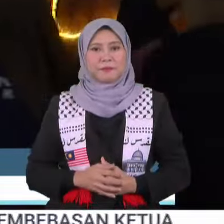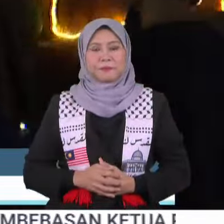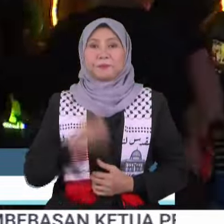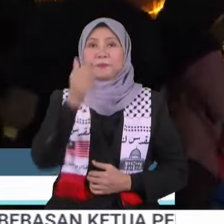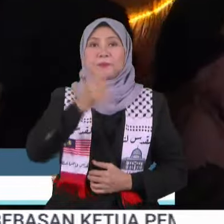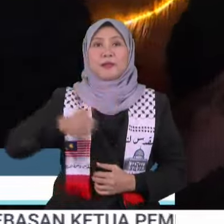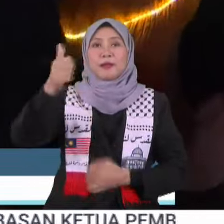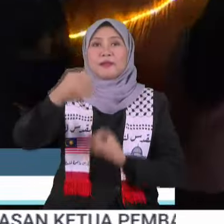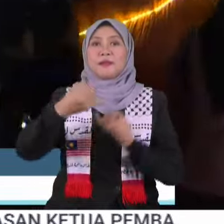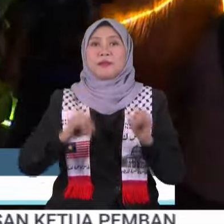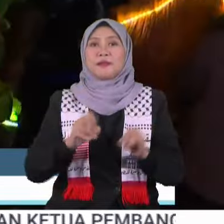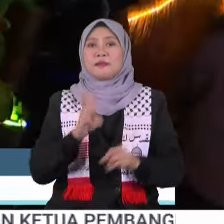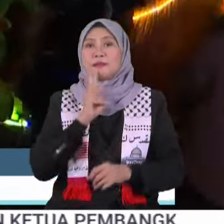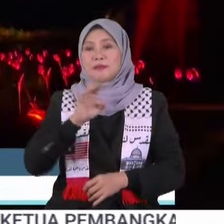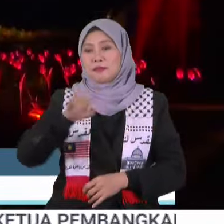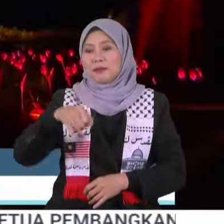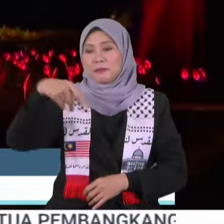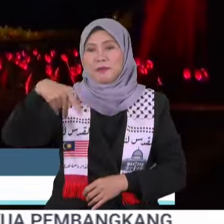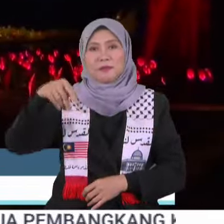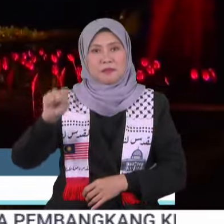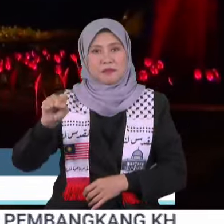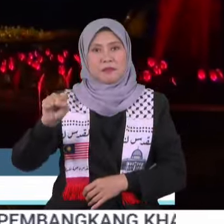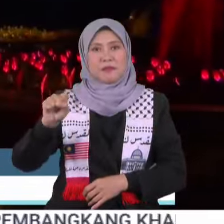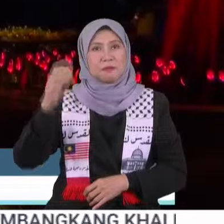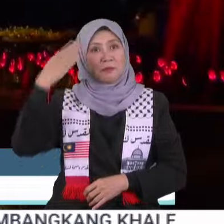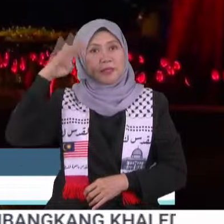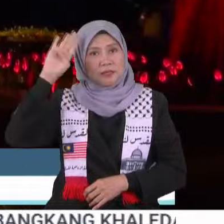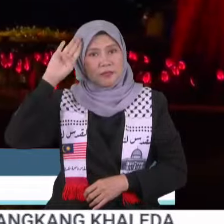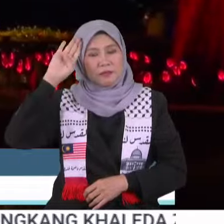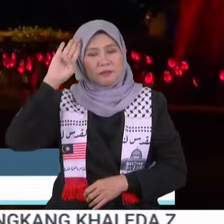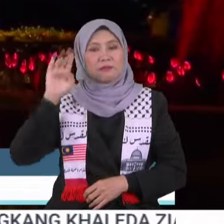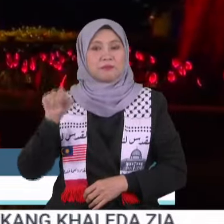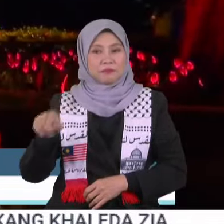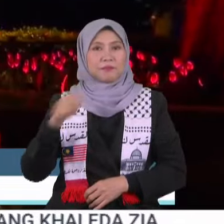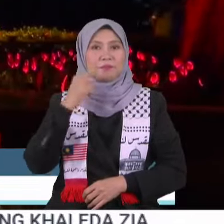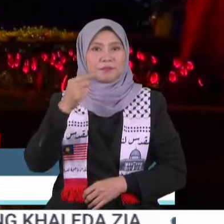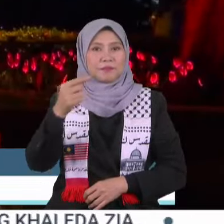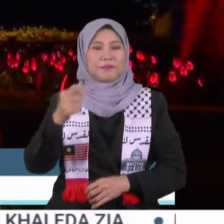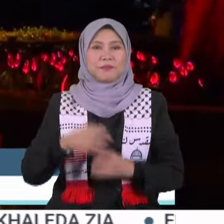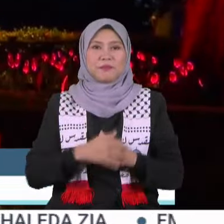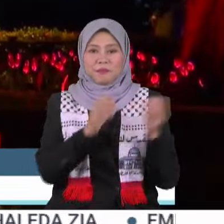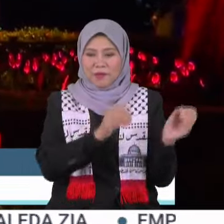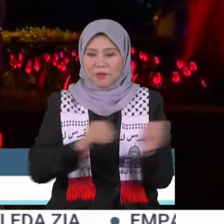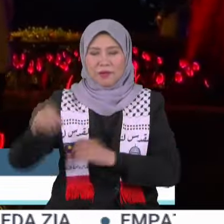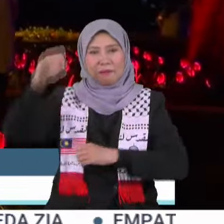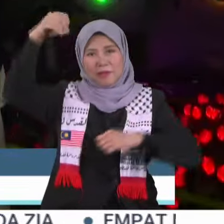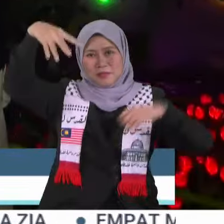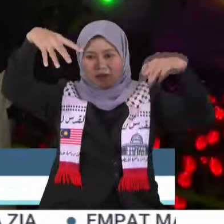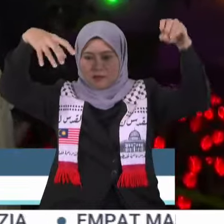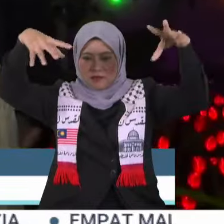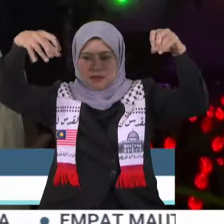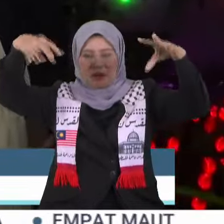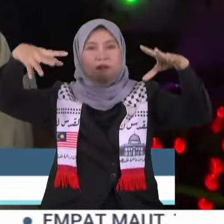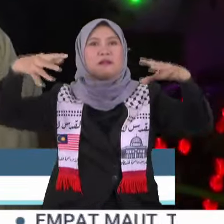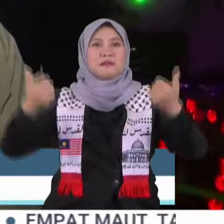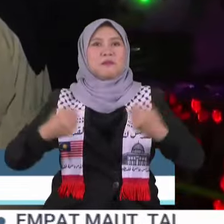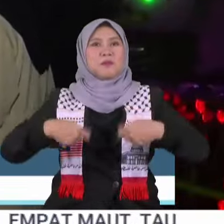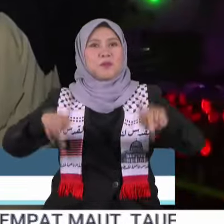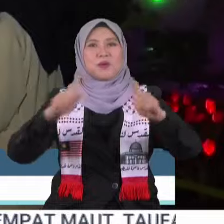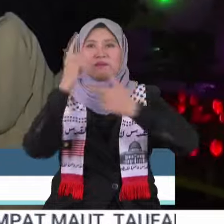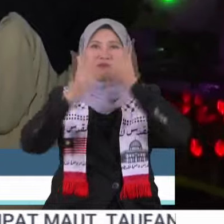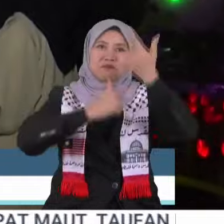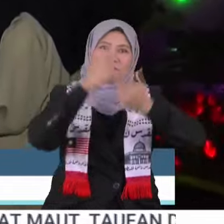Pengarah Jabatan Pengairan dan Saliran JPS Perlis, Amir Budiman Abdullah berkata, penganjuran Pesta Cahaya ini turut memberi peluang pada sektor